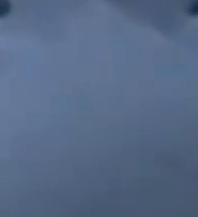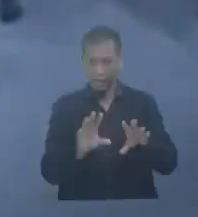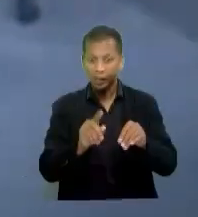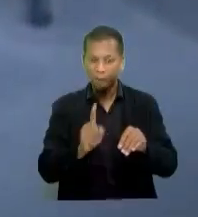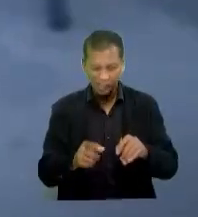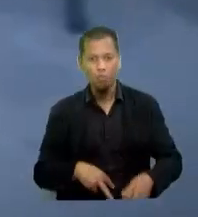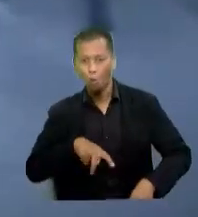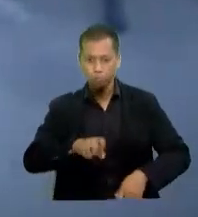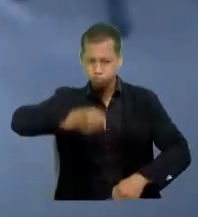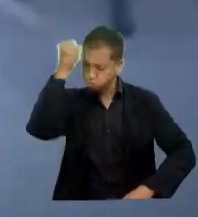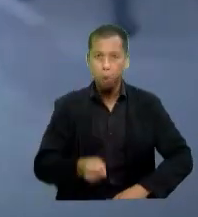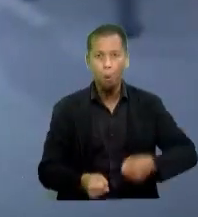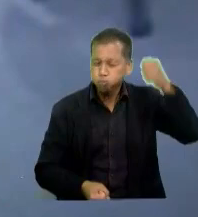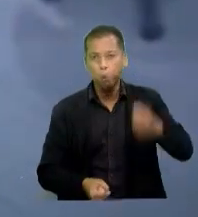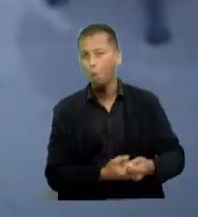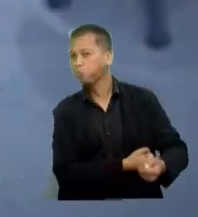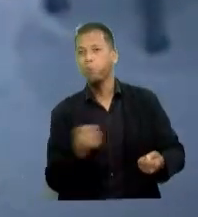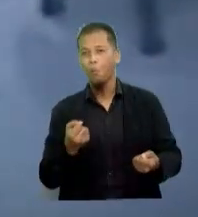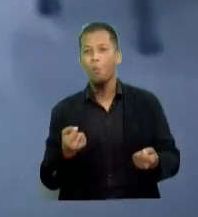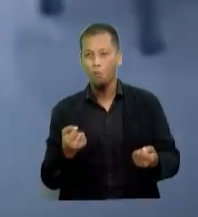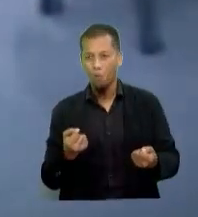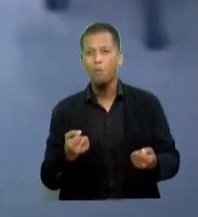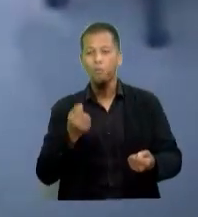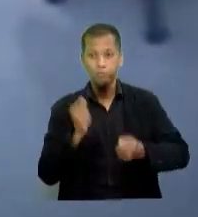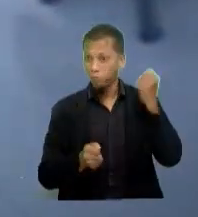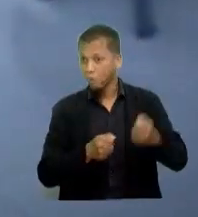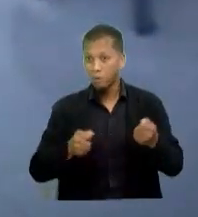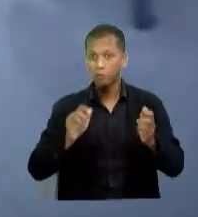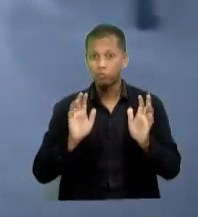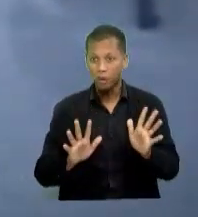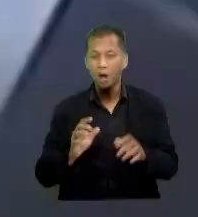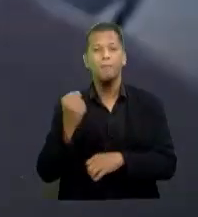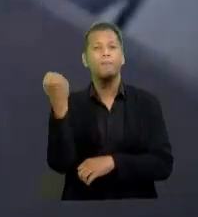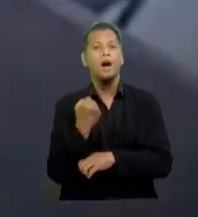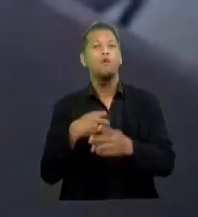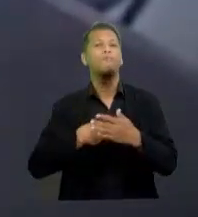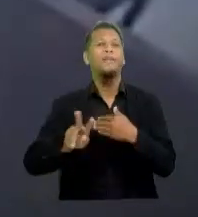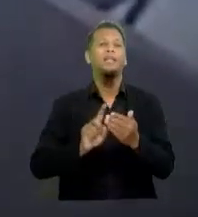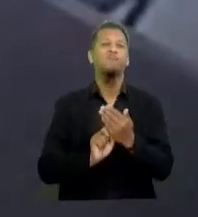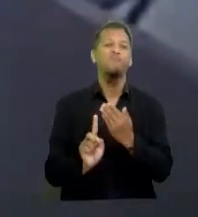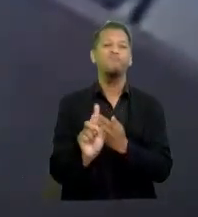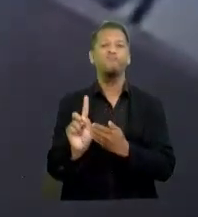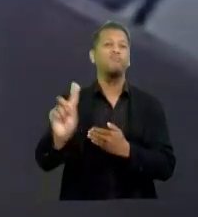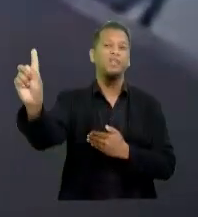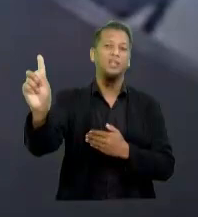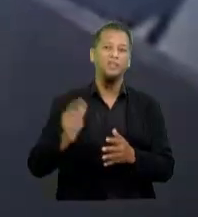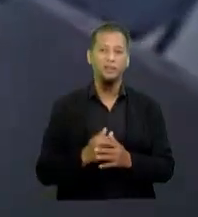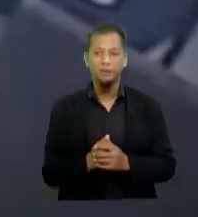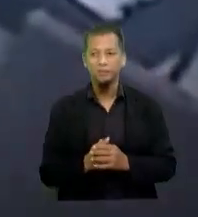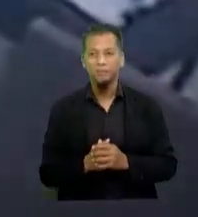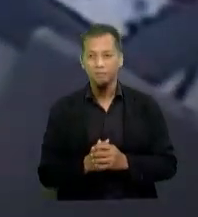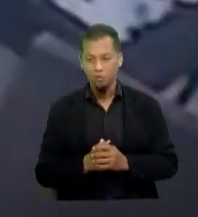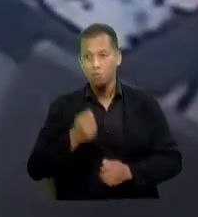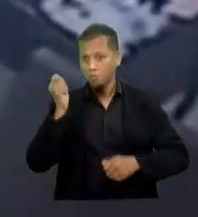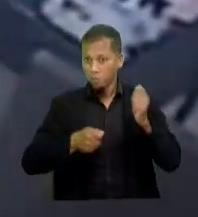Usai melakukan pengerusakan, pelaku langsung pergi. Selain melakukan pengerusakan yang dipicu harta warisan, pelaku juga mengambil